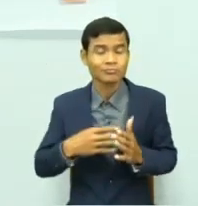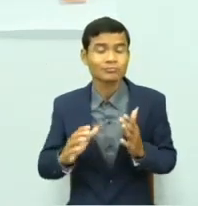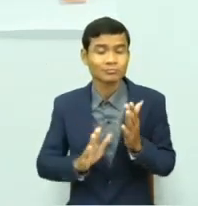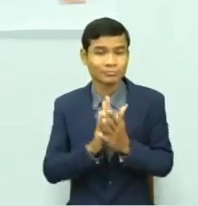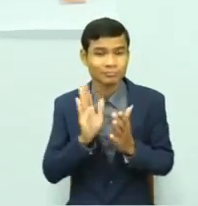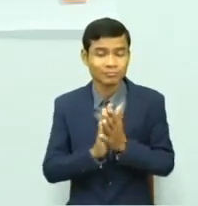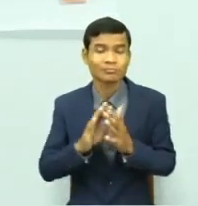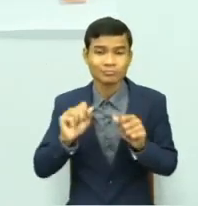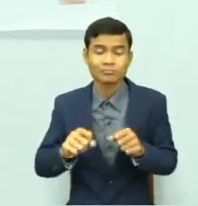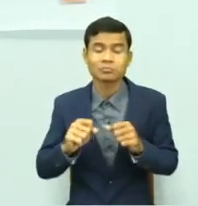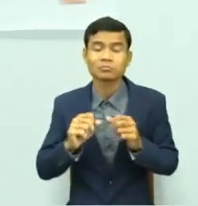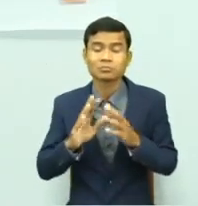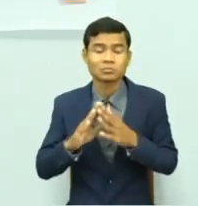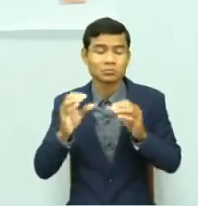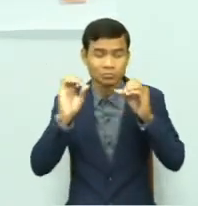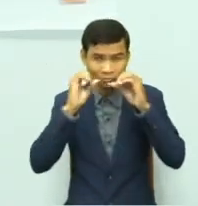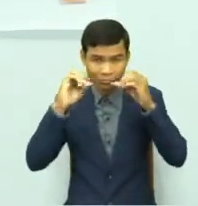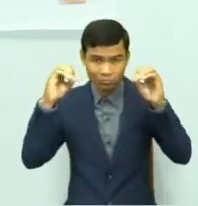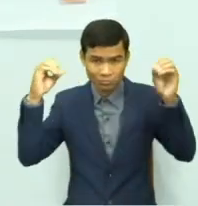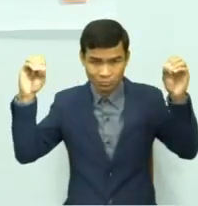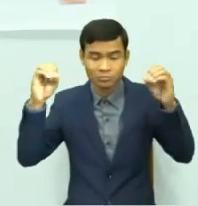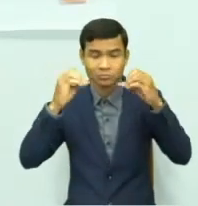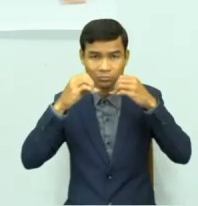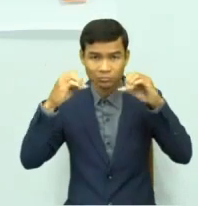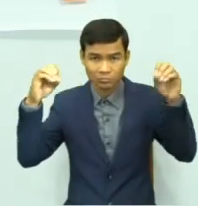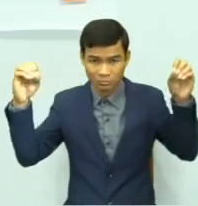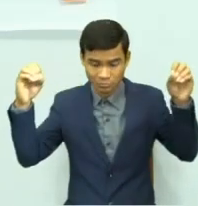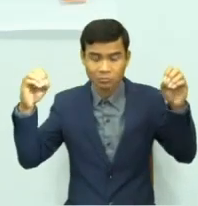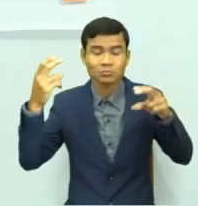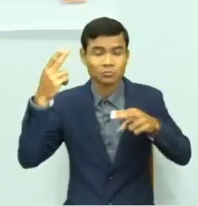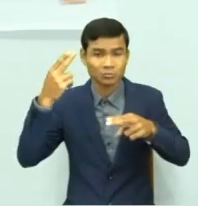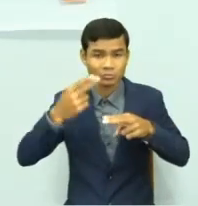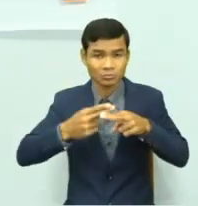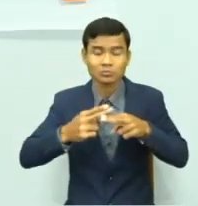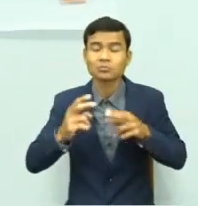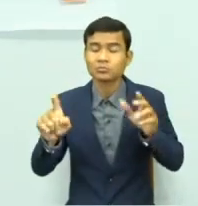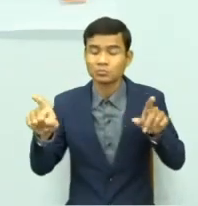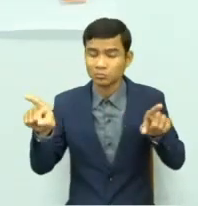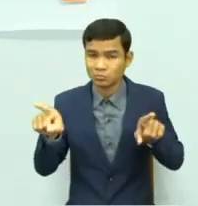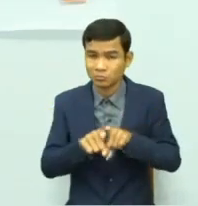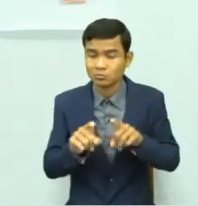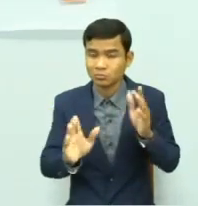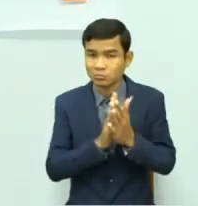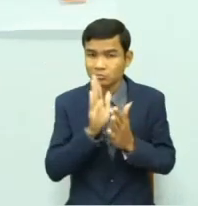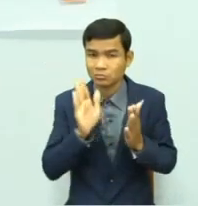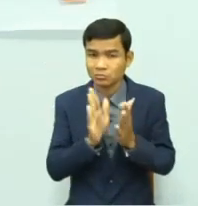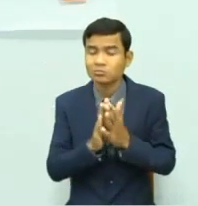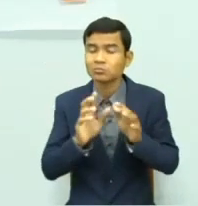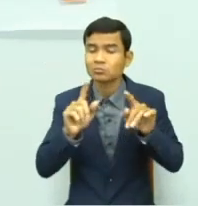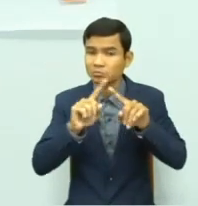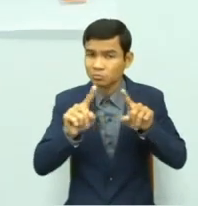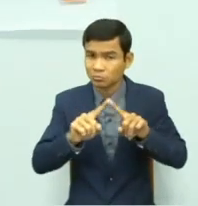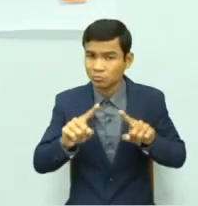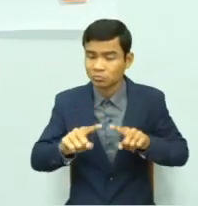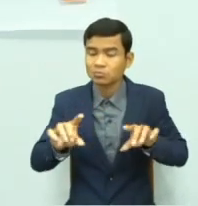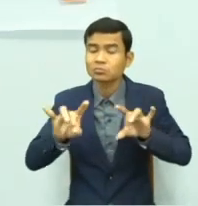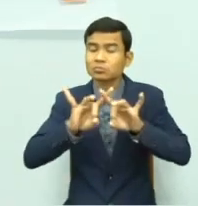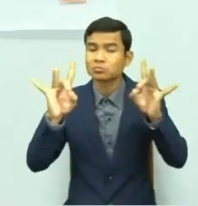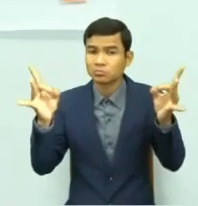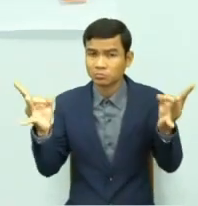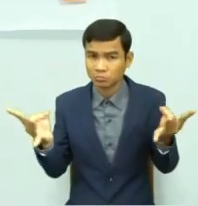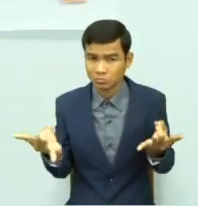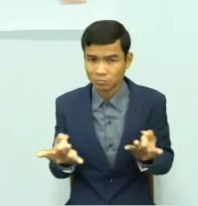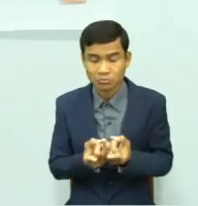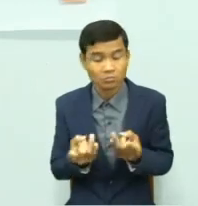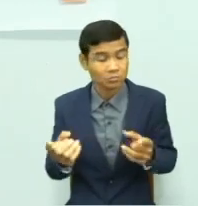miến cất tật sắp chà lập cắt tơ sáp cứ lập bay chúa chà đốt chà protein xem xem nơi lứa bị phục lục đai mình chẳng